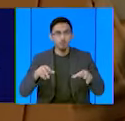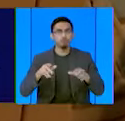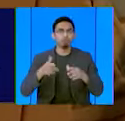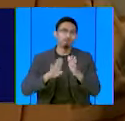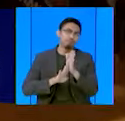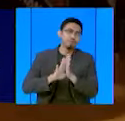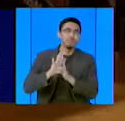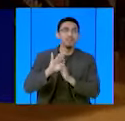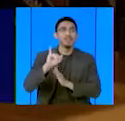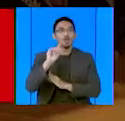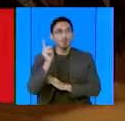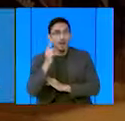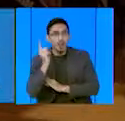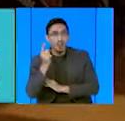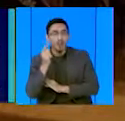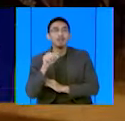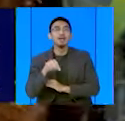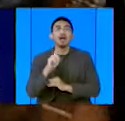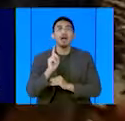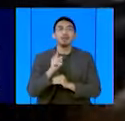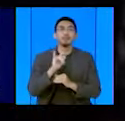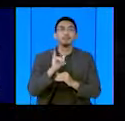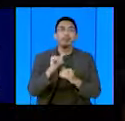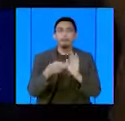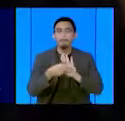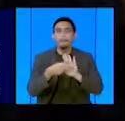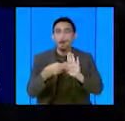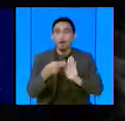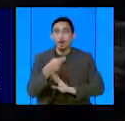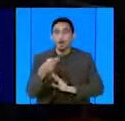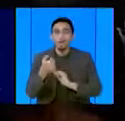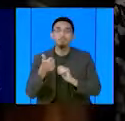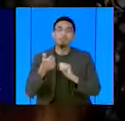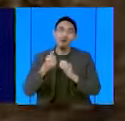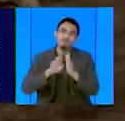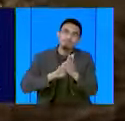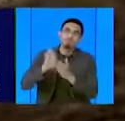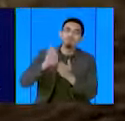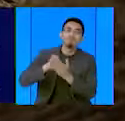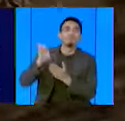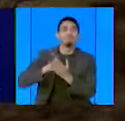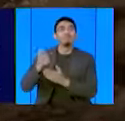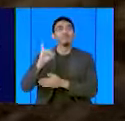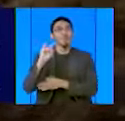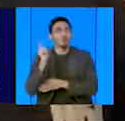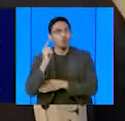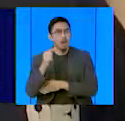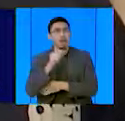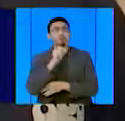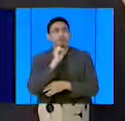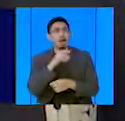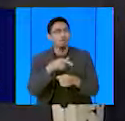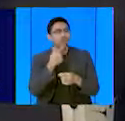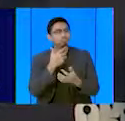wadah tumbuh kembang jenama-jenama Indonesia mendunia. Menparekraf Sandiaga Uno menekankan pentingnya digital marketing dalam memasarkan produk